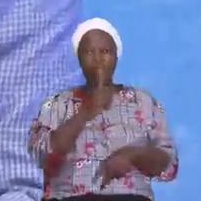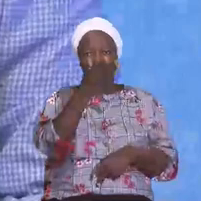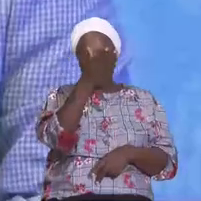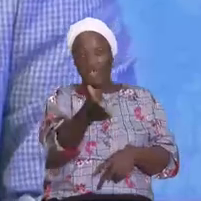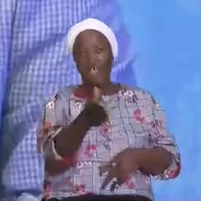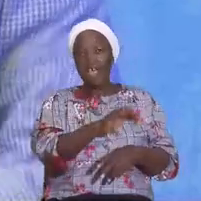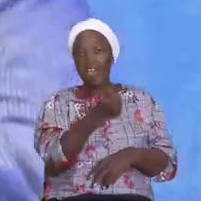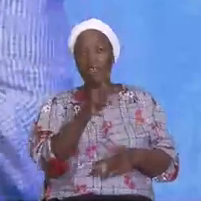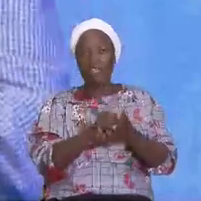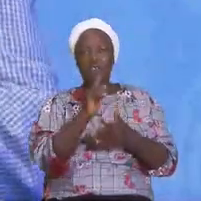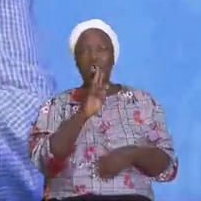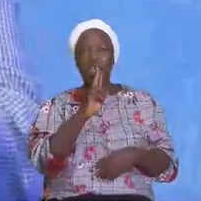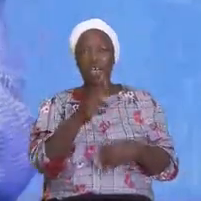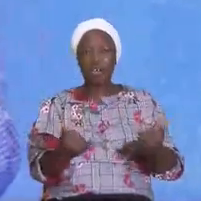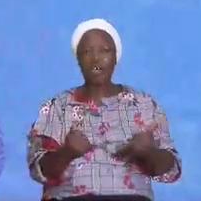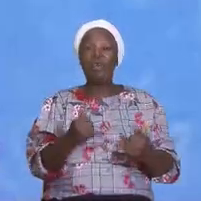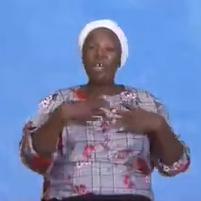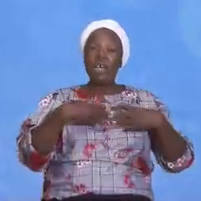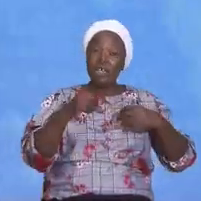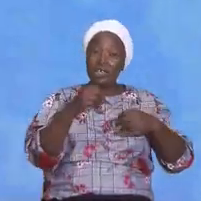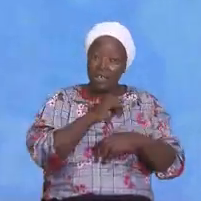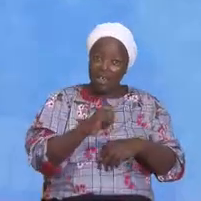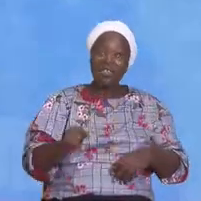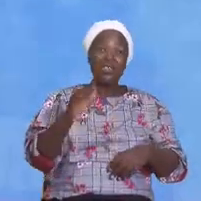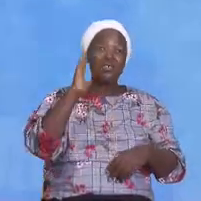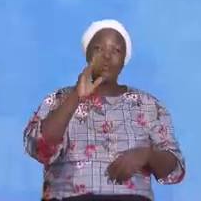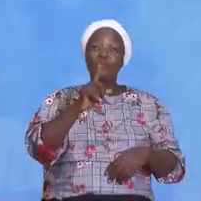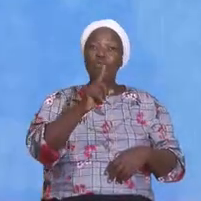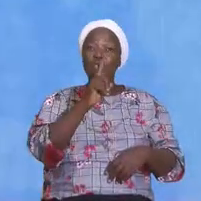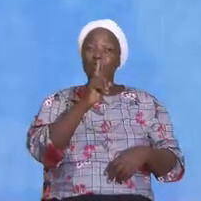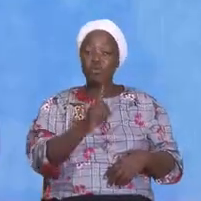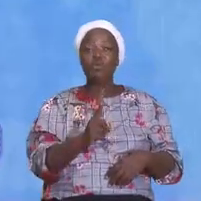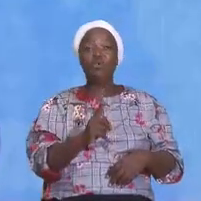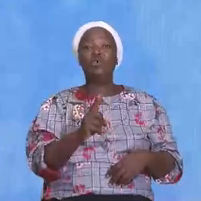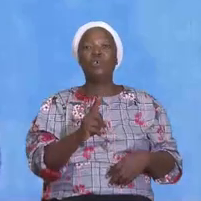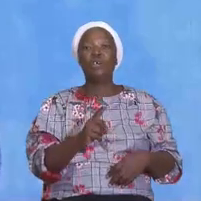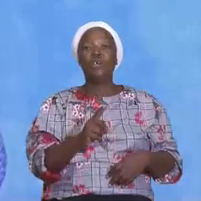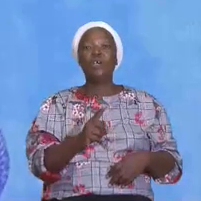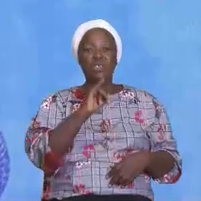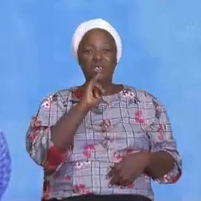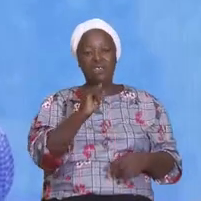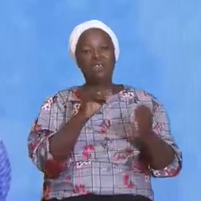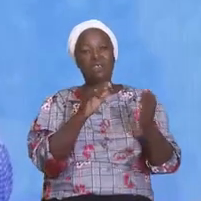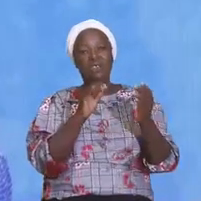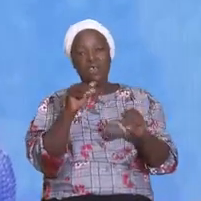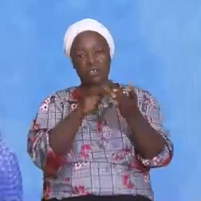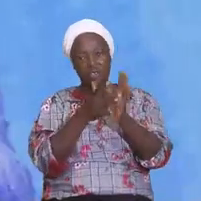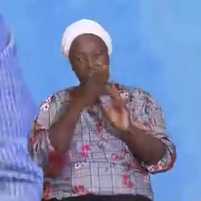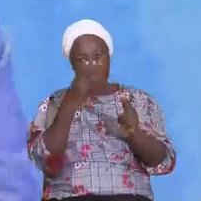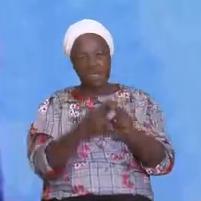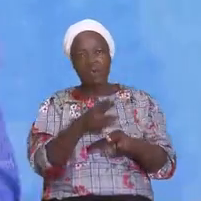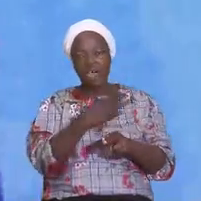assurance, l'assurance ici depuis le pupitre, l'assurance là-bas, partout tu es. La guérison